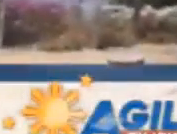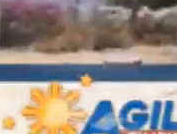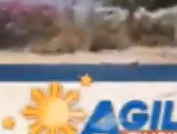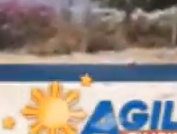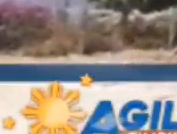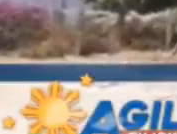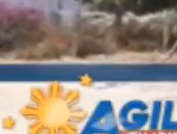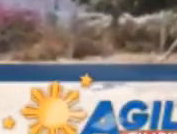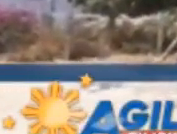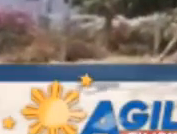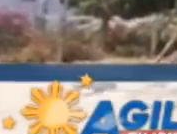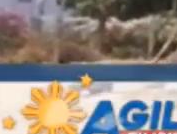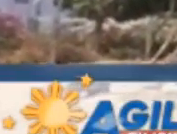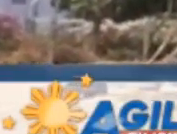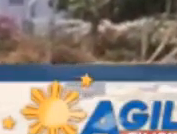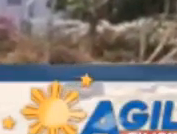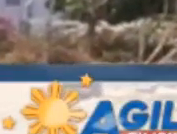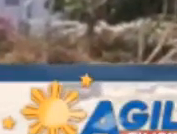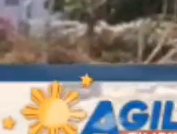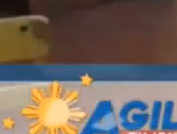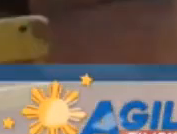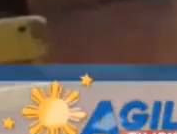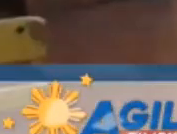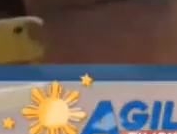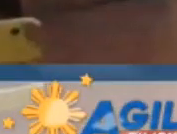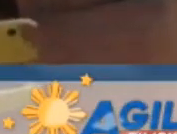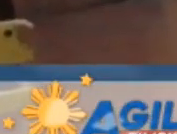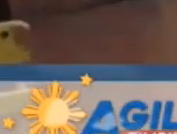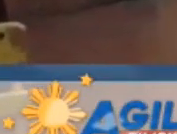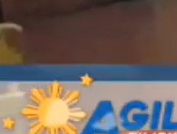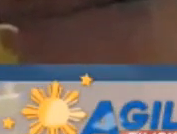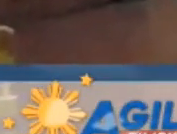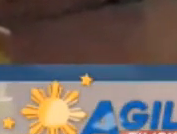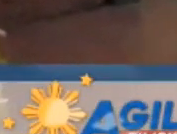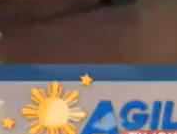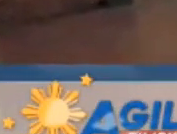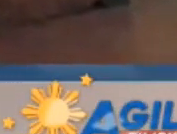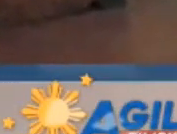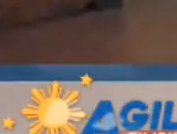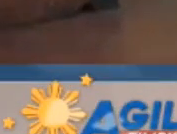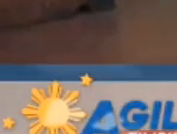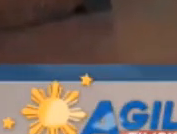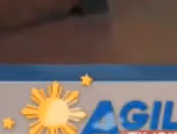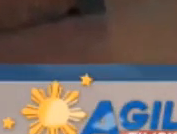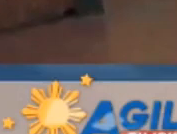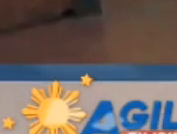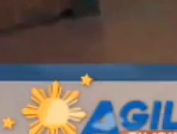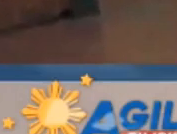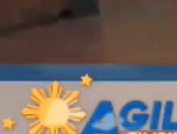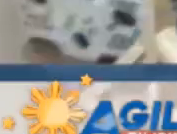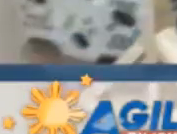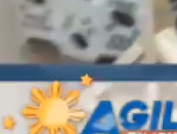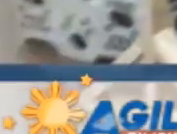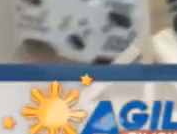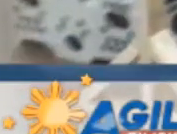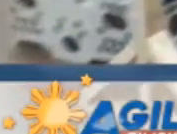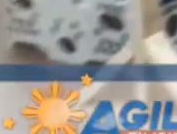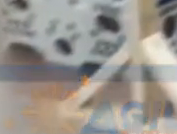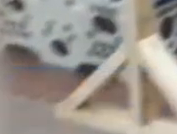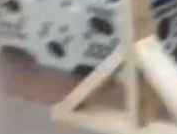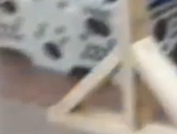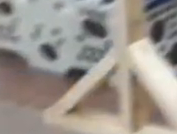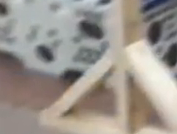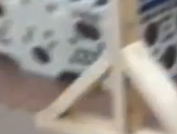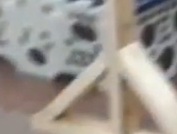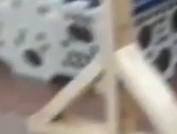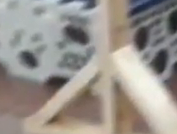Umabot na sa 879 ang bilang ng mga nagpositibo sa COVID-19 sa lungsod ng Cebu matapos na may maitalang